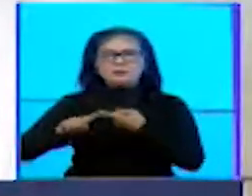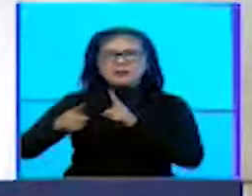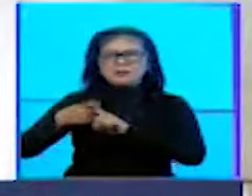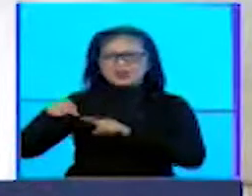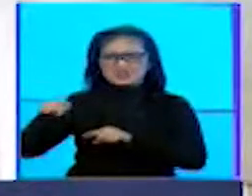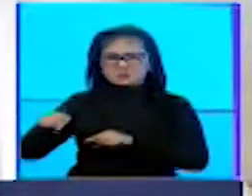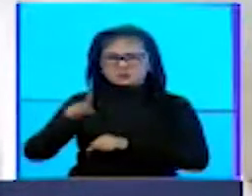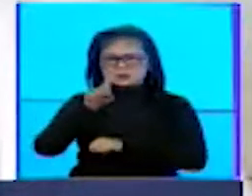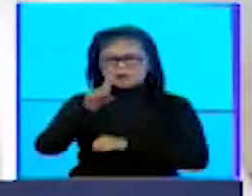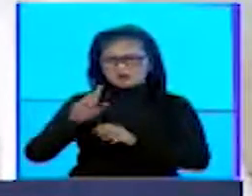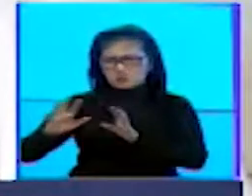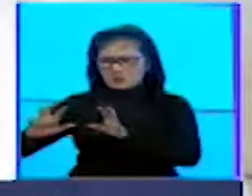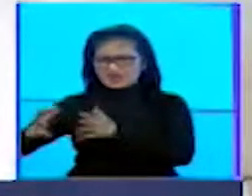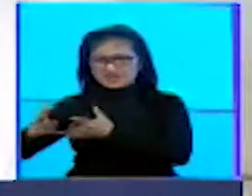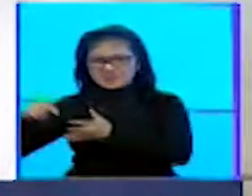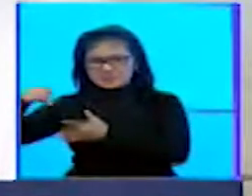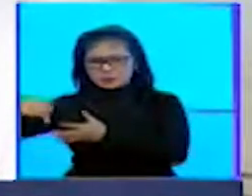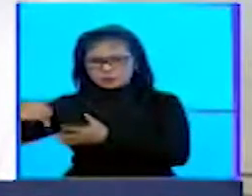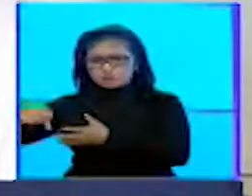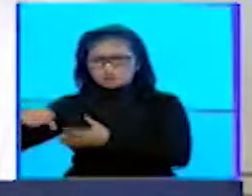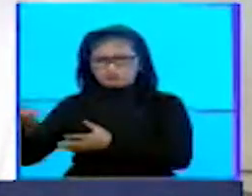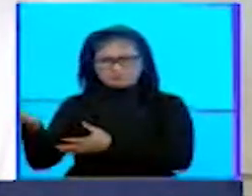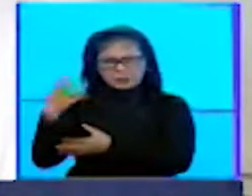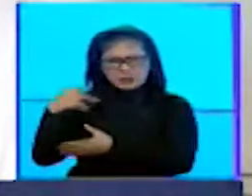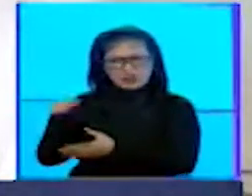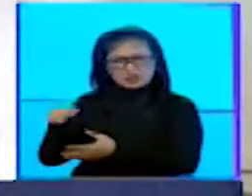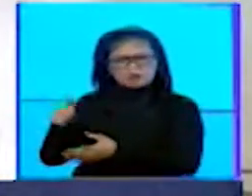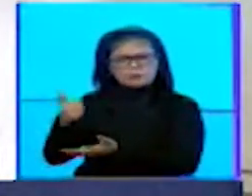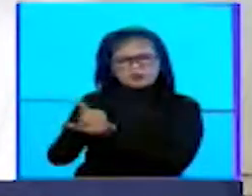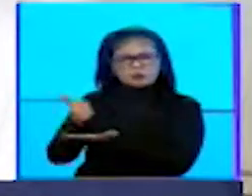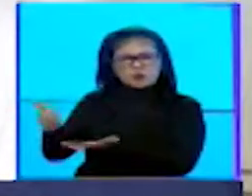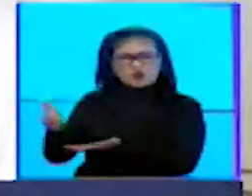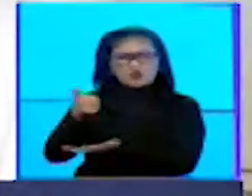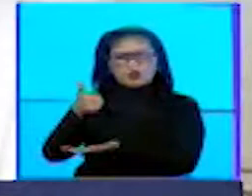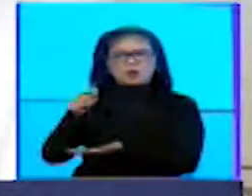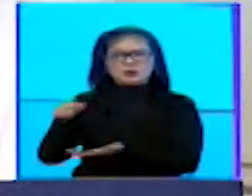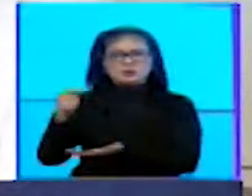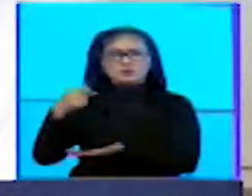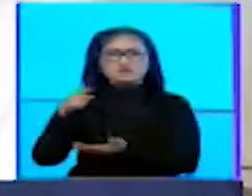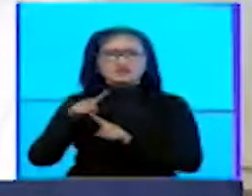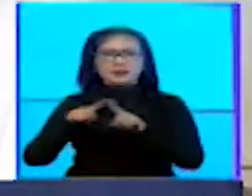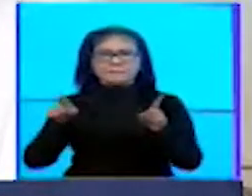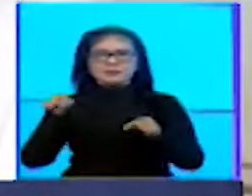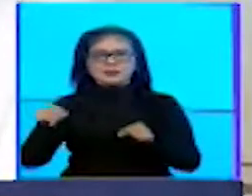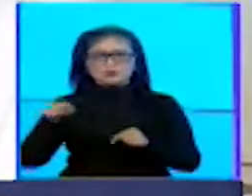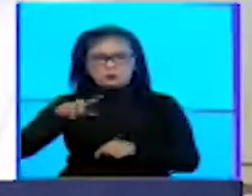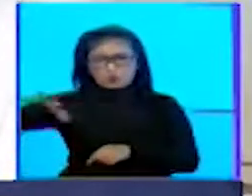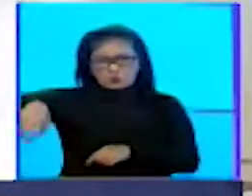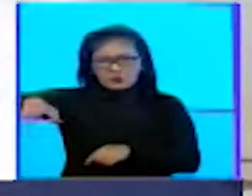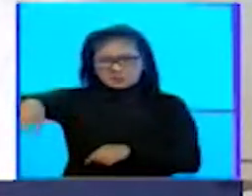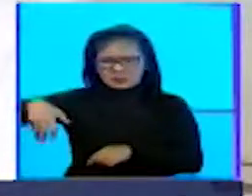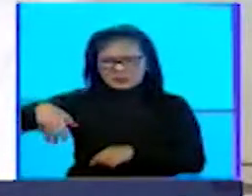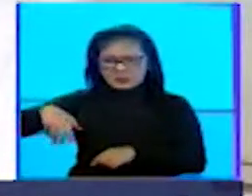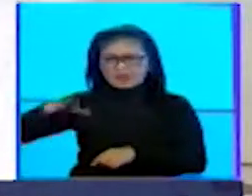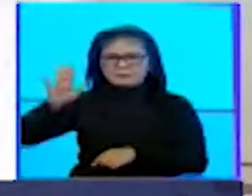dia sudah banyak yang menyatakan itu memang kebenarannya Asep, cuman dari pihak kami keluarga belum